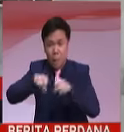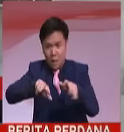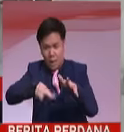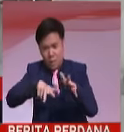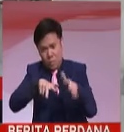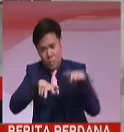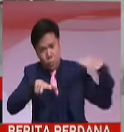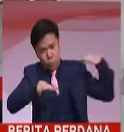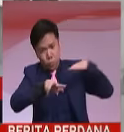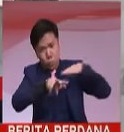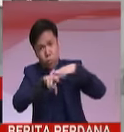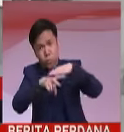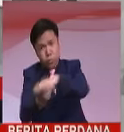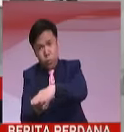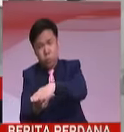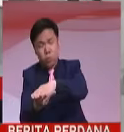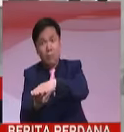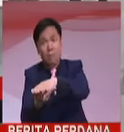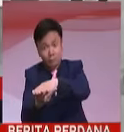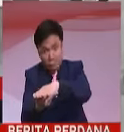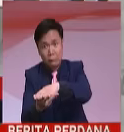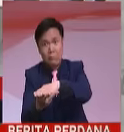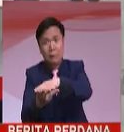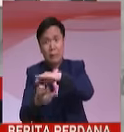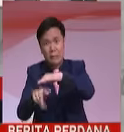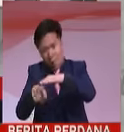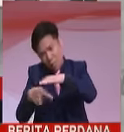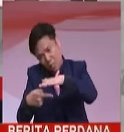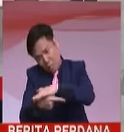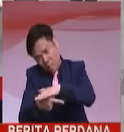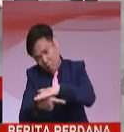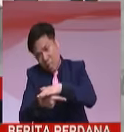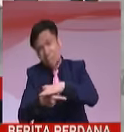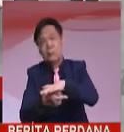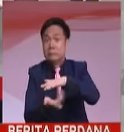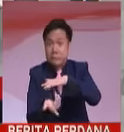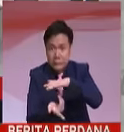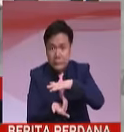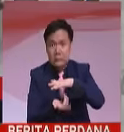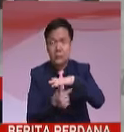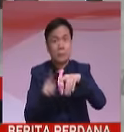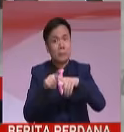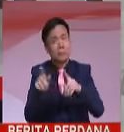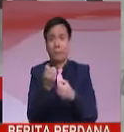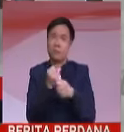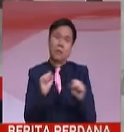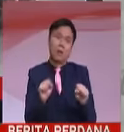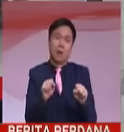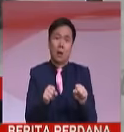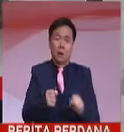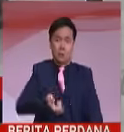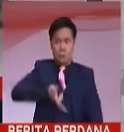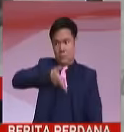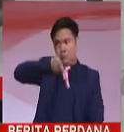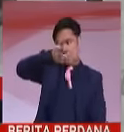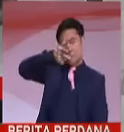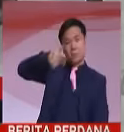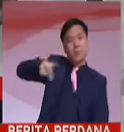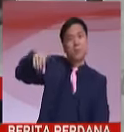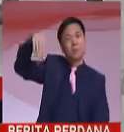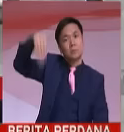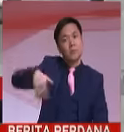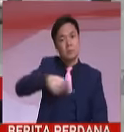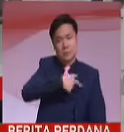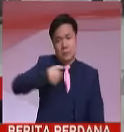selepas janggal Nuri bermuatan berat lalu terperosok di bawah kendaraan tersebut disiden cemas dirakam disahkan Cina